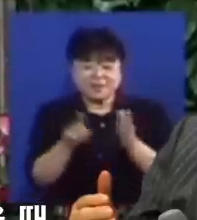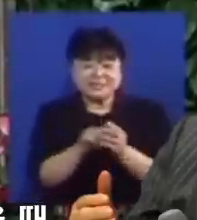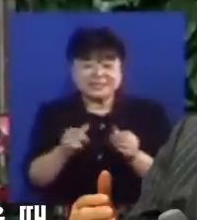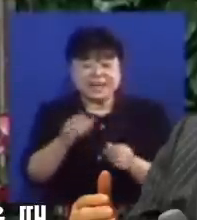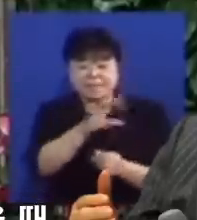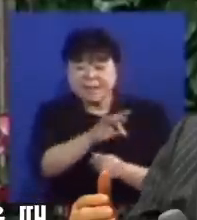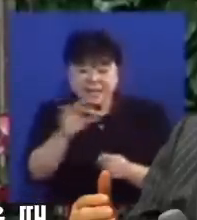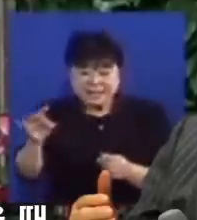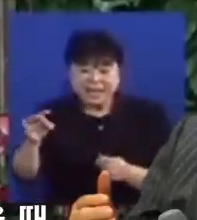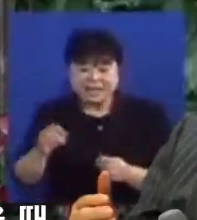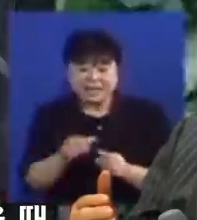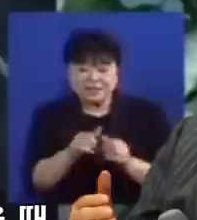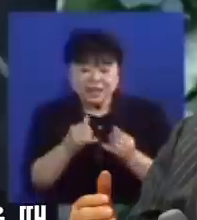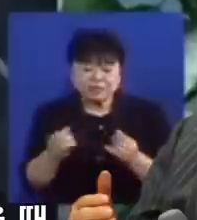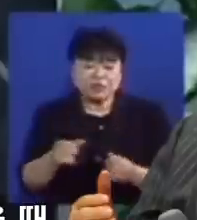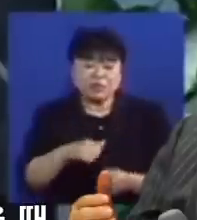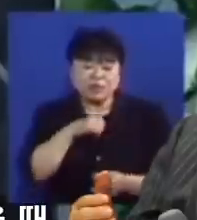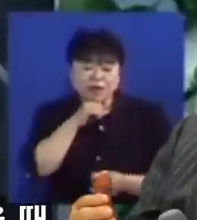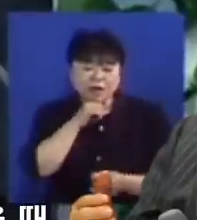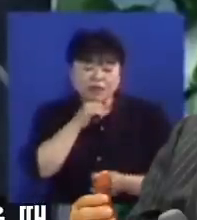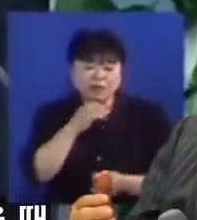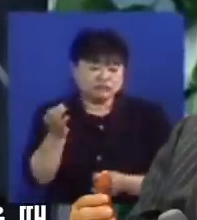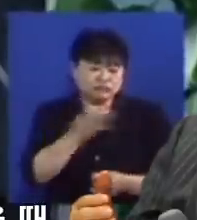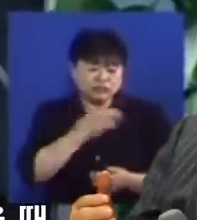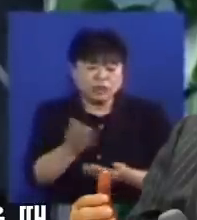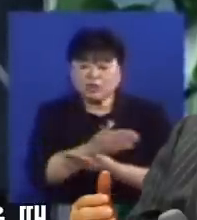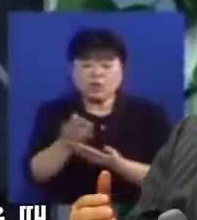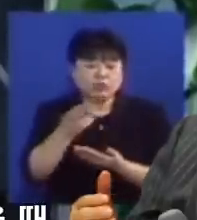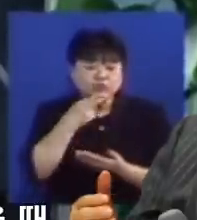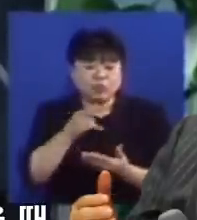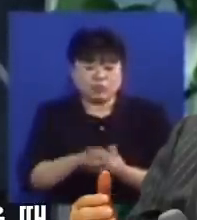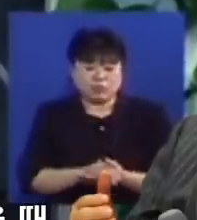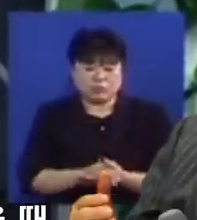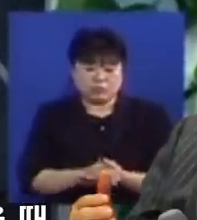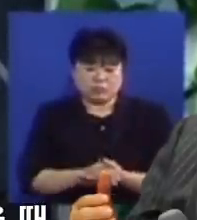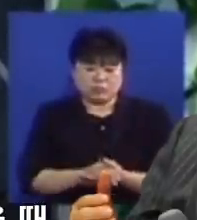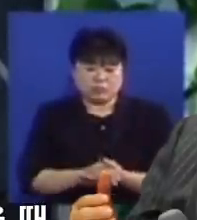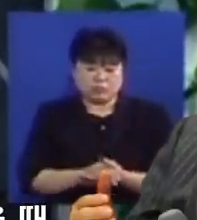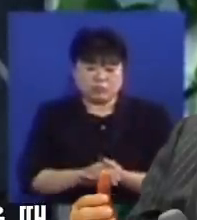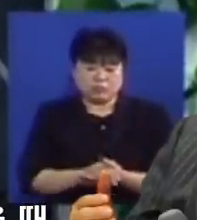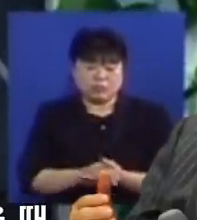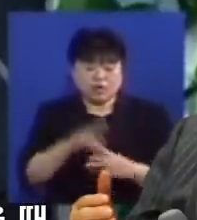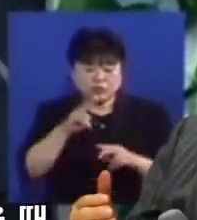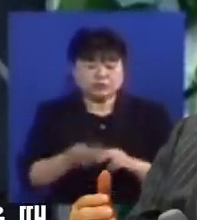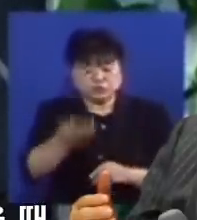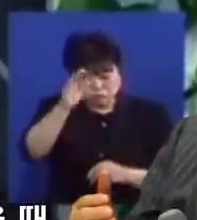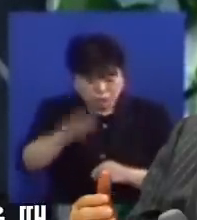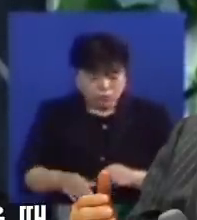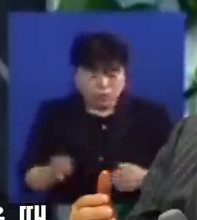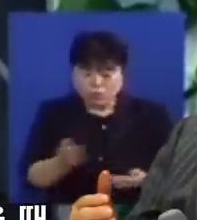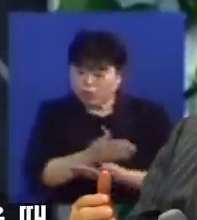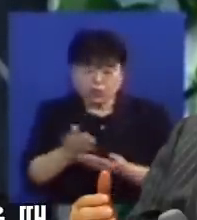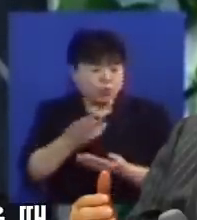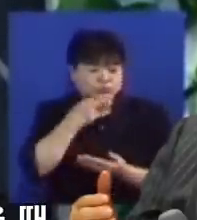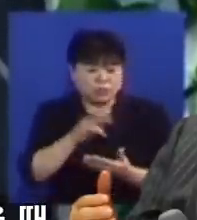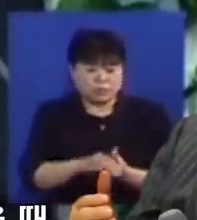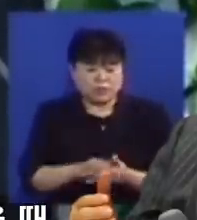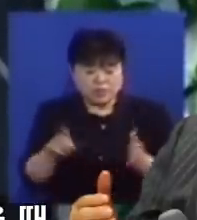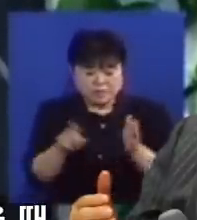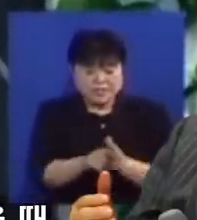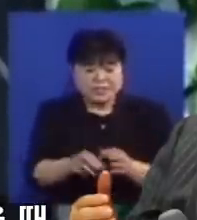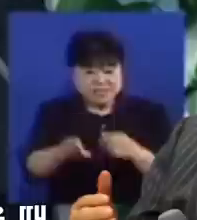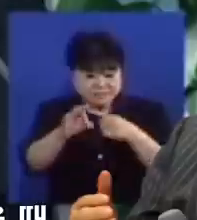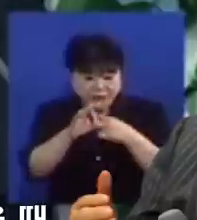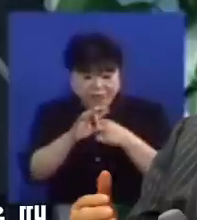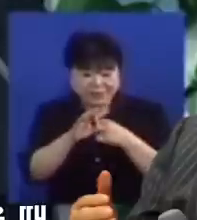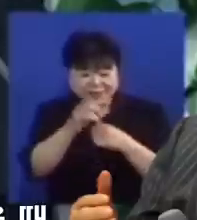자마다 남녀 노유 빈부 귀천 신분의 고하를 불구하고 믿기만